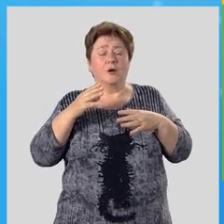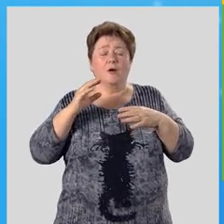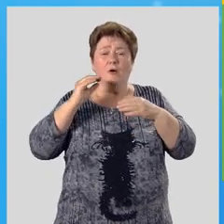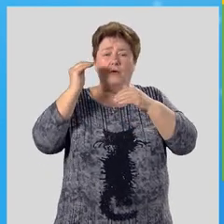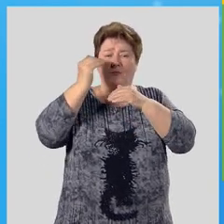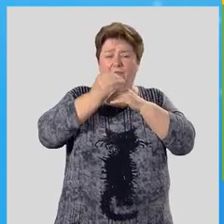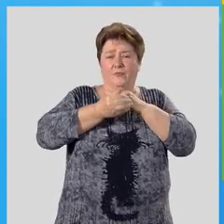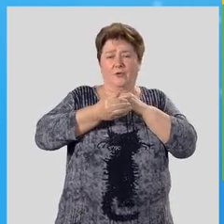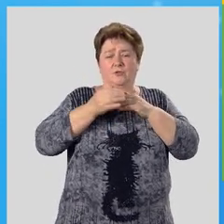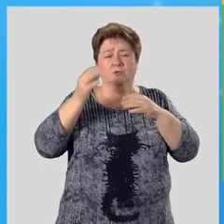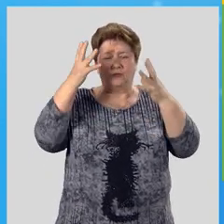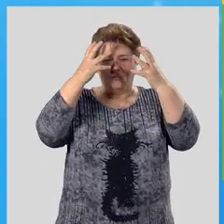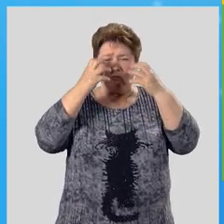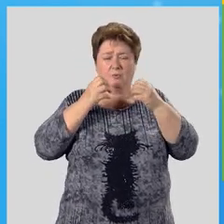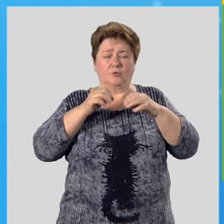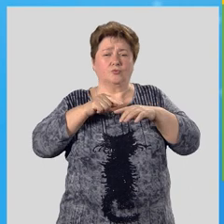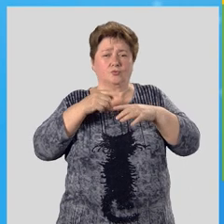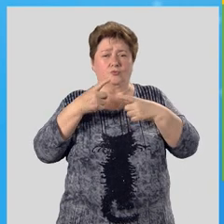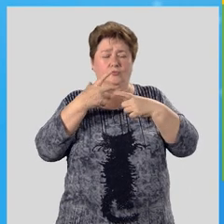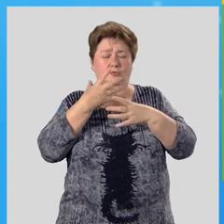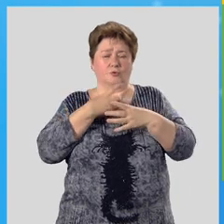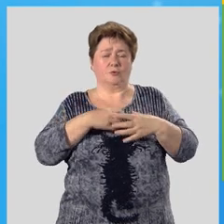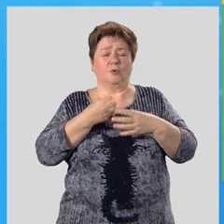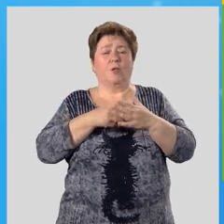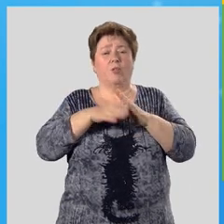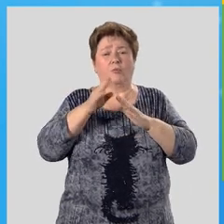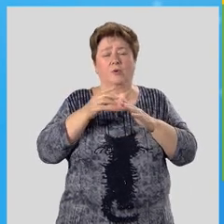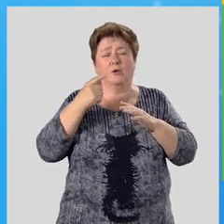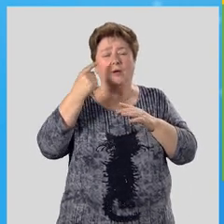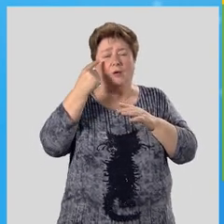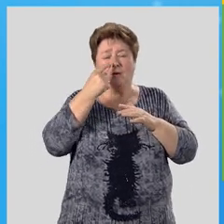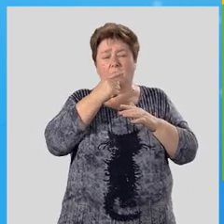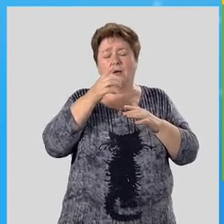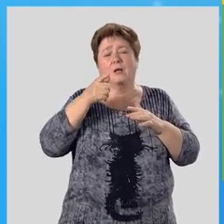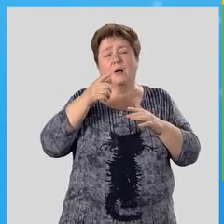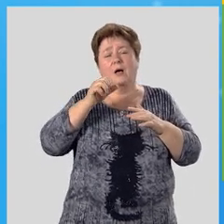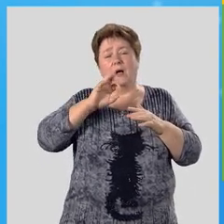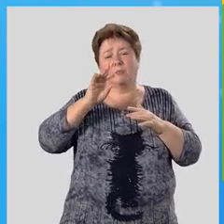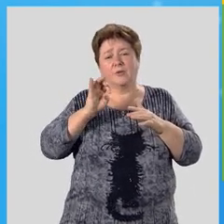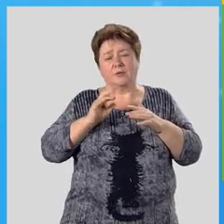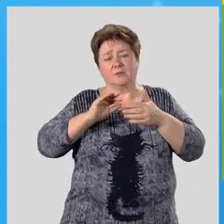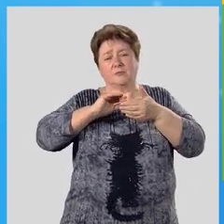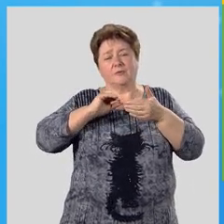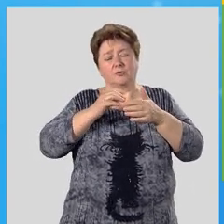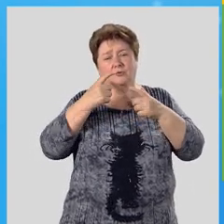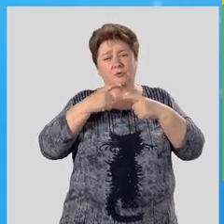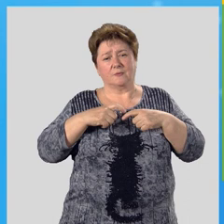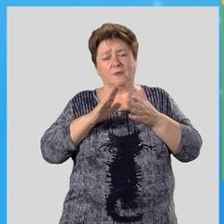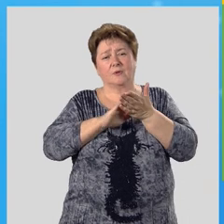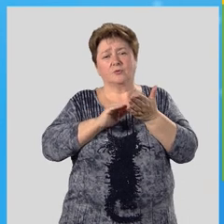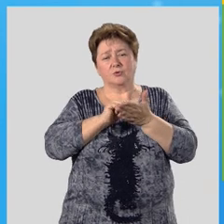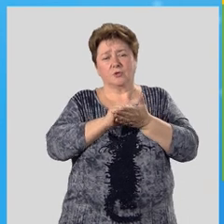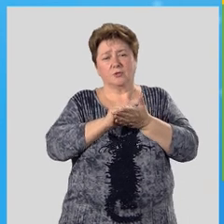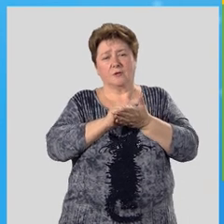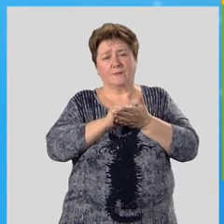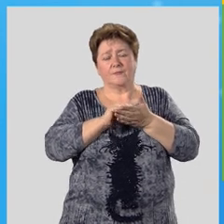полумраке они видят и чувствуют себя лучше. Глазной альбинизм влечет за собой